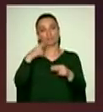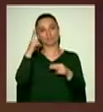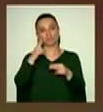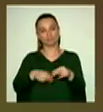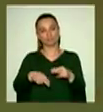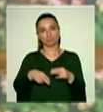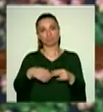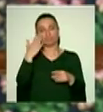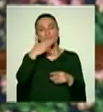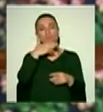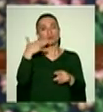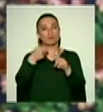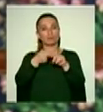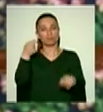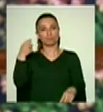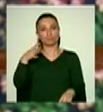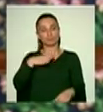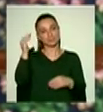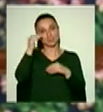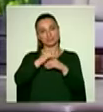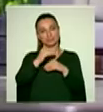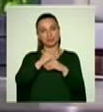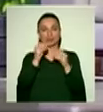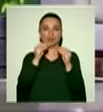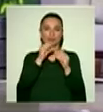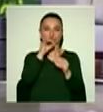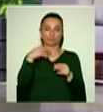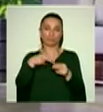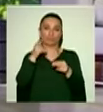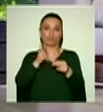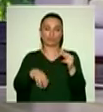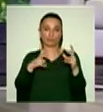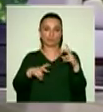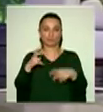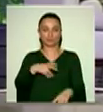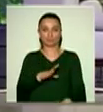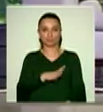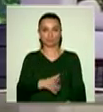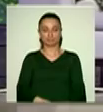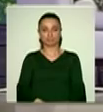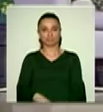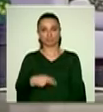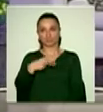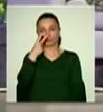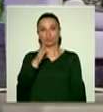თეატრალური უნივერსიტეტიდან. გრძელი ლექციები გვქონდა. საღამოს 10 საათზე ვამთავრებდით.